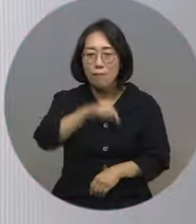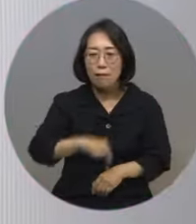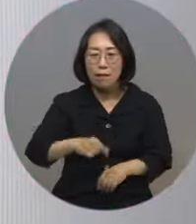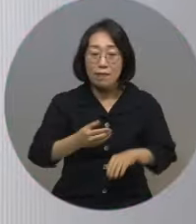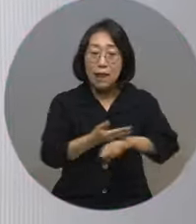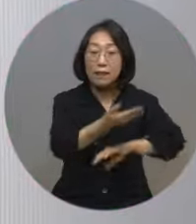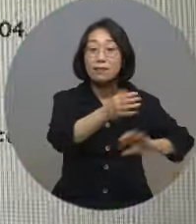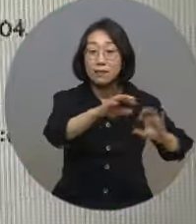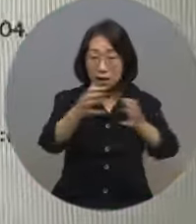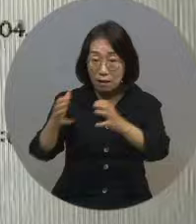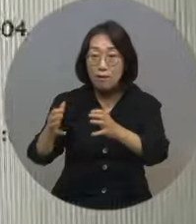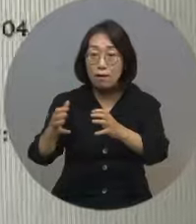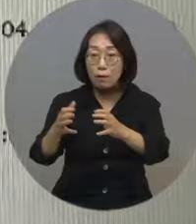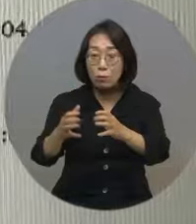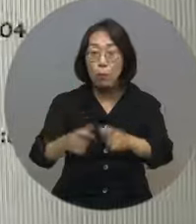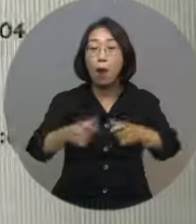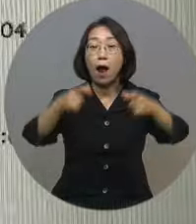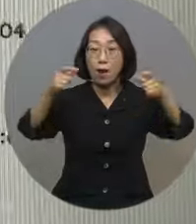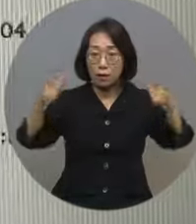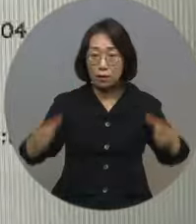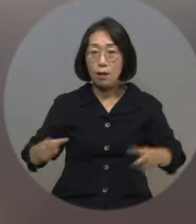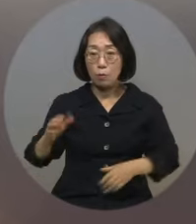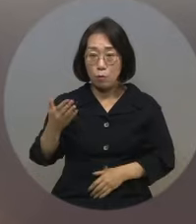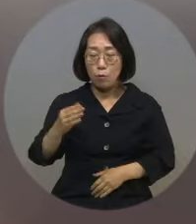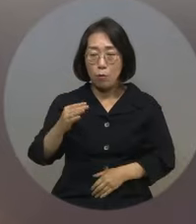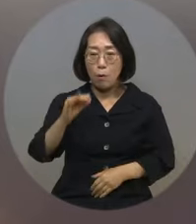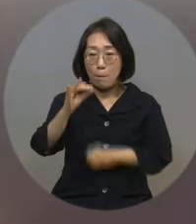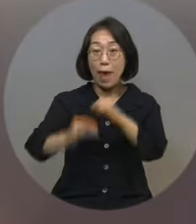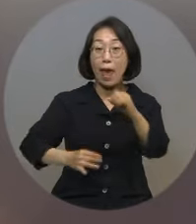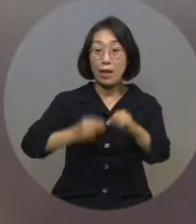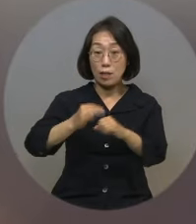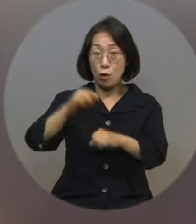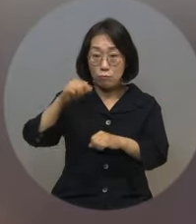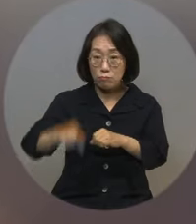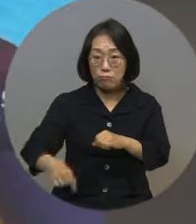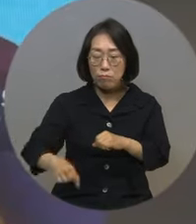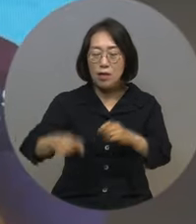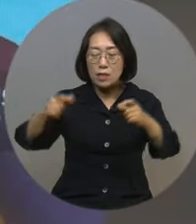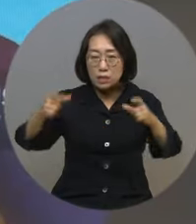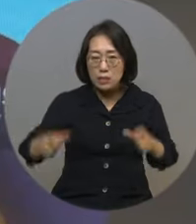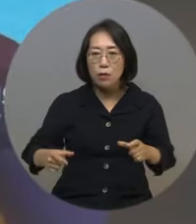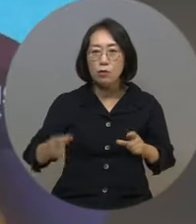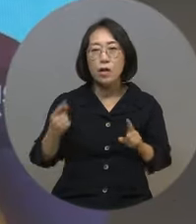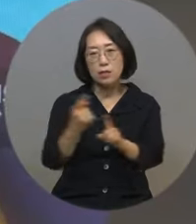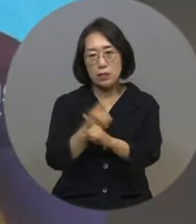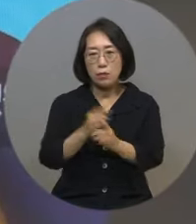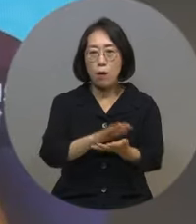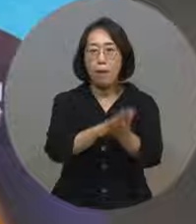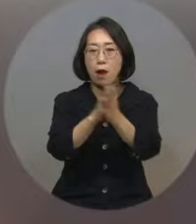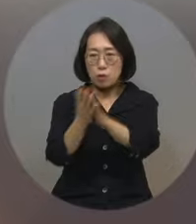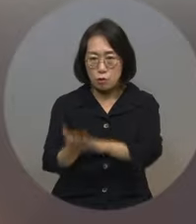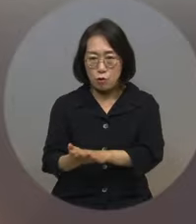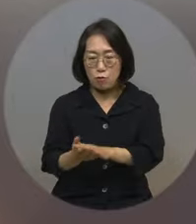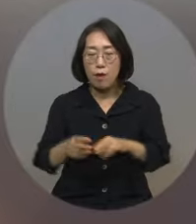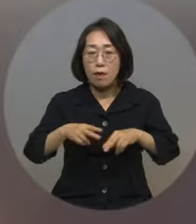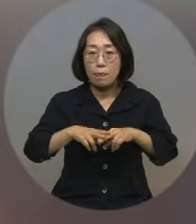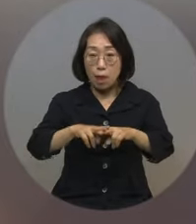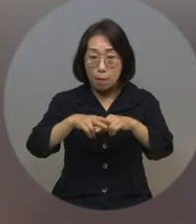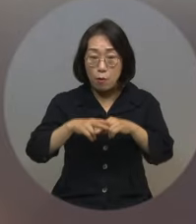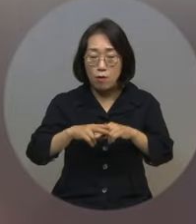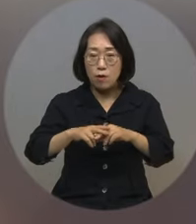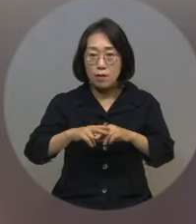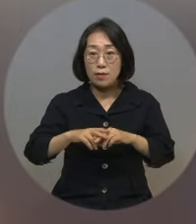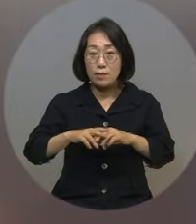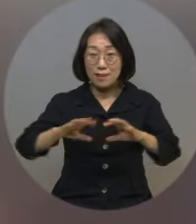선발대회로 확대해 개최되며 춘향제 100년 지역사회 진화와 혁신이라는 주제로 남원 세계 축제 포럼이